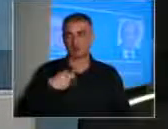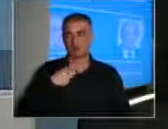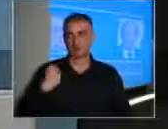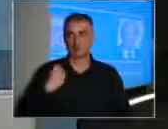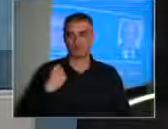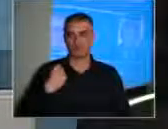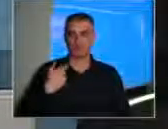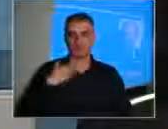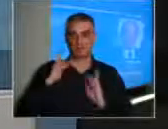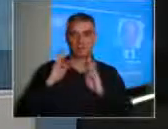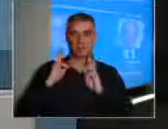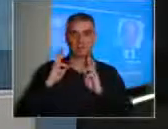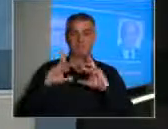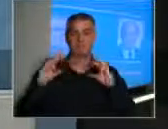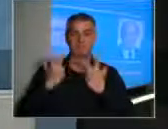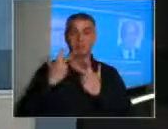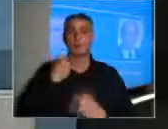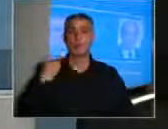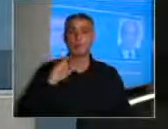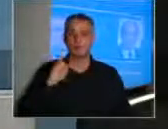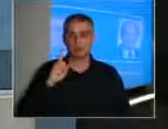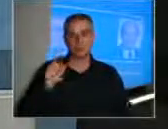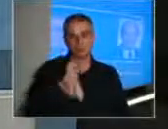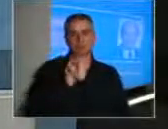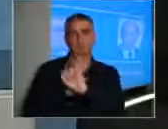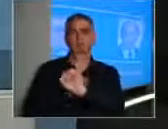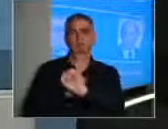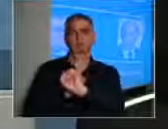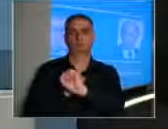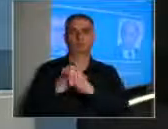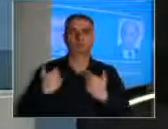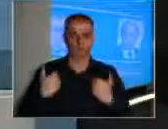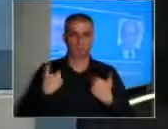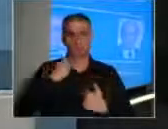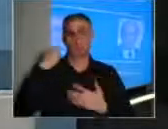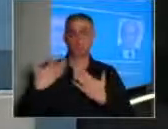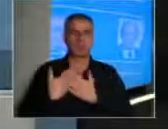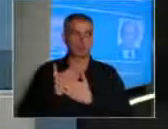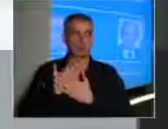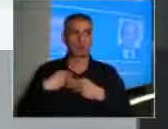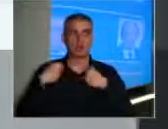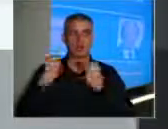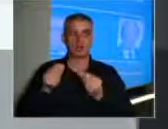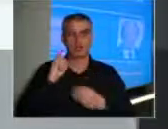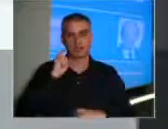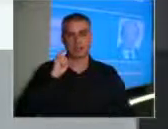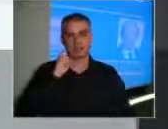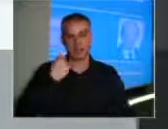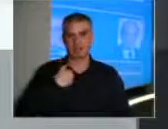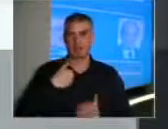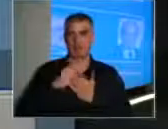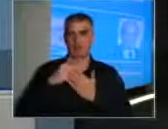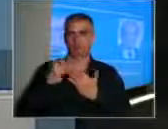אנחנו שומעים על אני מאוד מקווה שהציבור הימני לפחות יתייצב תחת מאחורי הימין החדש, לתת לילד ולי את הכוח